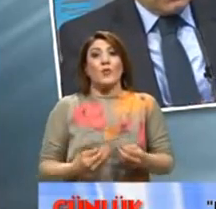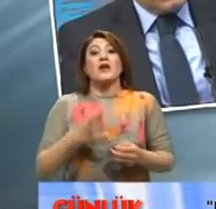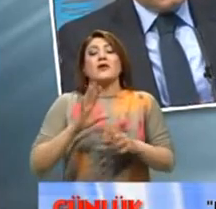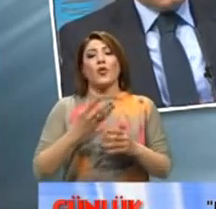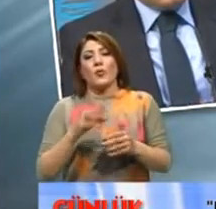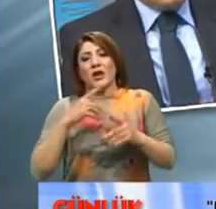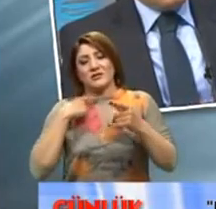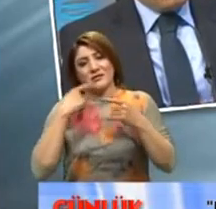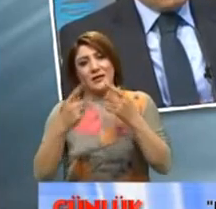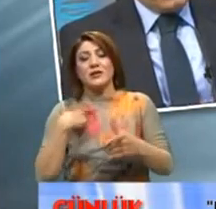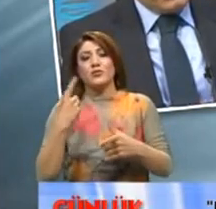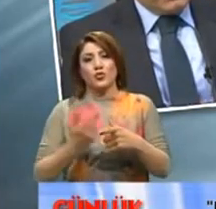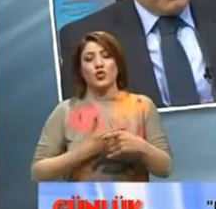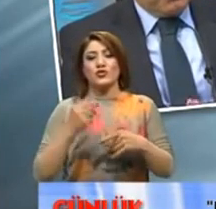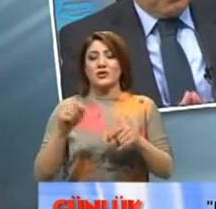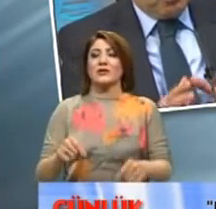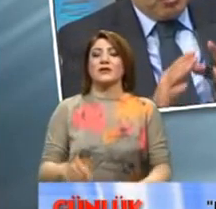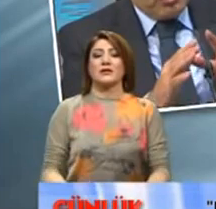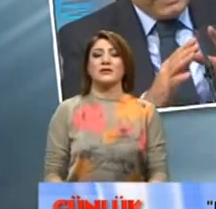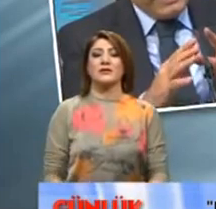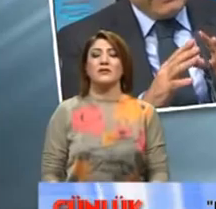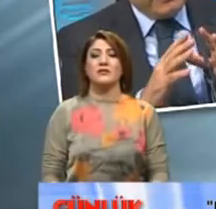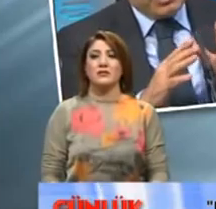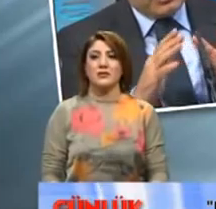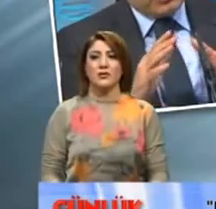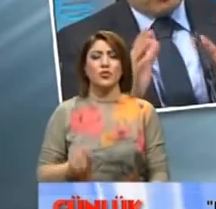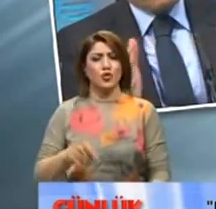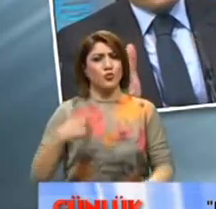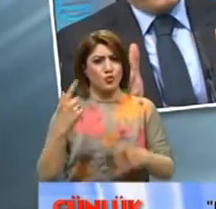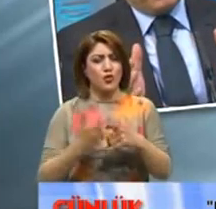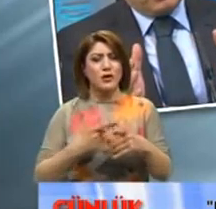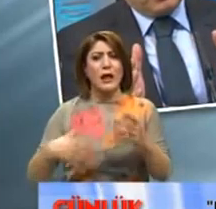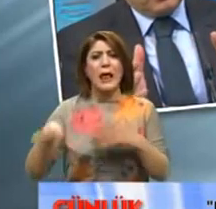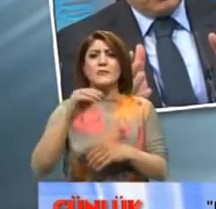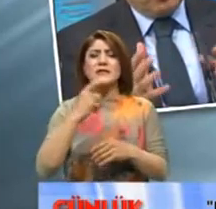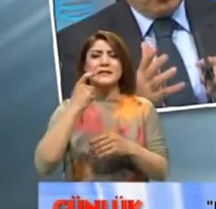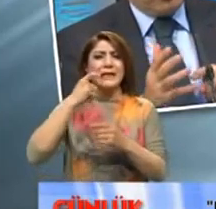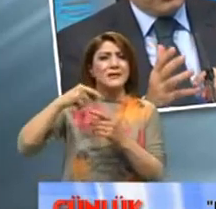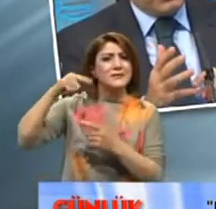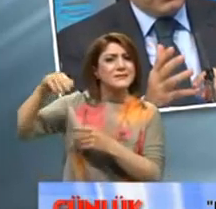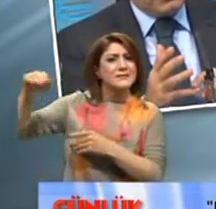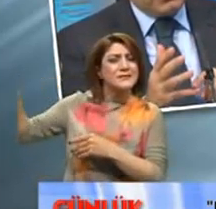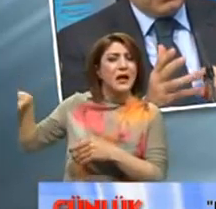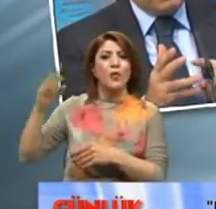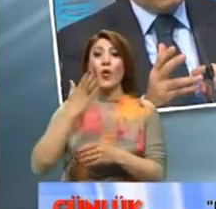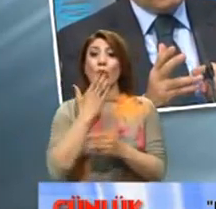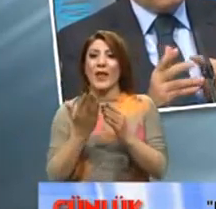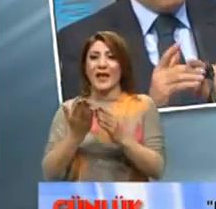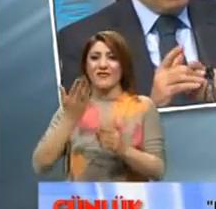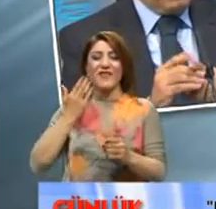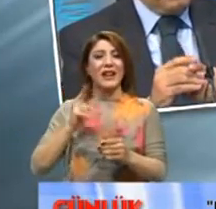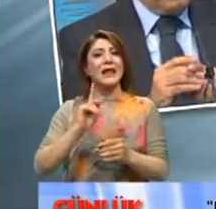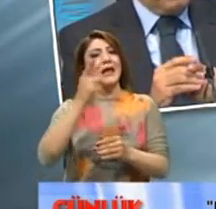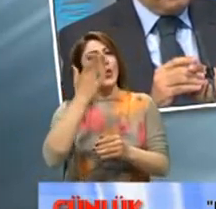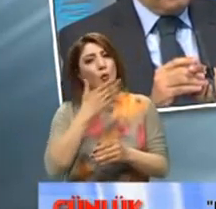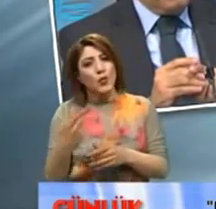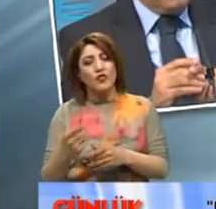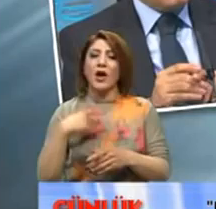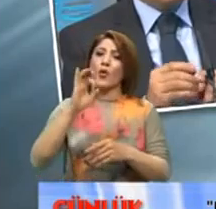Olmazsa olmaz dediğim projelerde. Şimdi tabii proje bütün eğitim yaşındaki grupları kapsıyor. Okul öncesi, ilk öğretim, orta